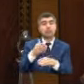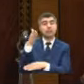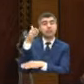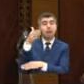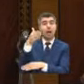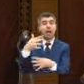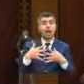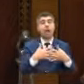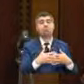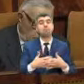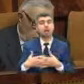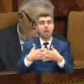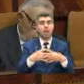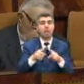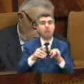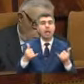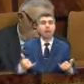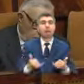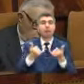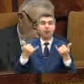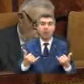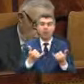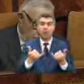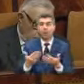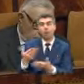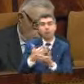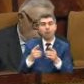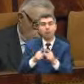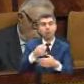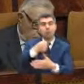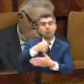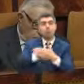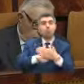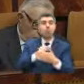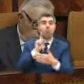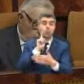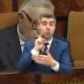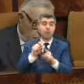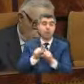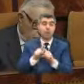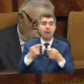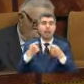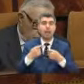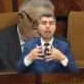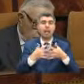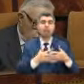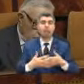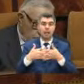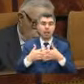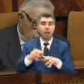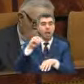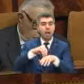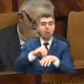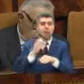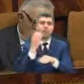بالقدس والاحتفال بهذا الحدث بحضور ابنة الرئيس الأمريكي، ومن جهة أخرى صورة